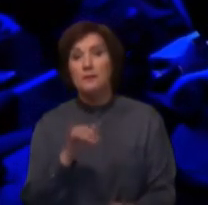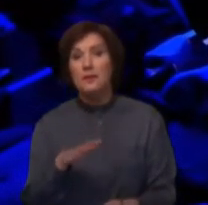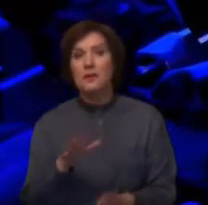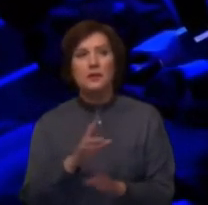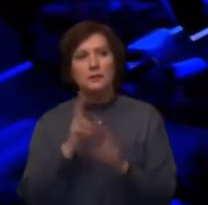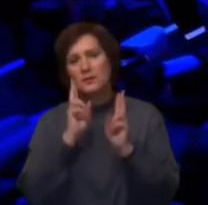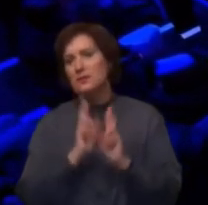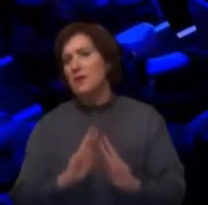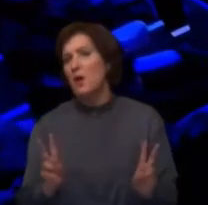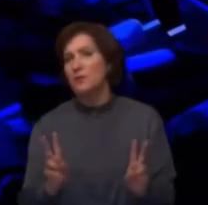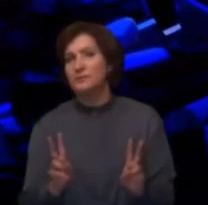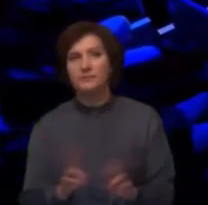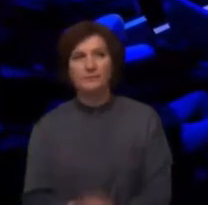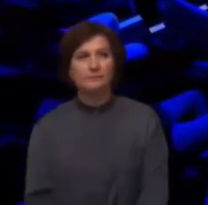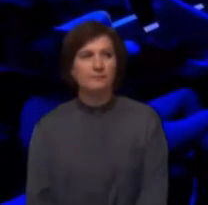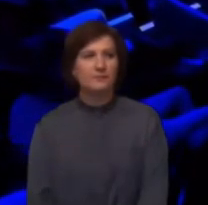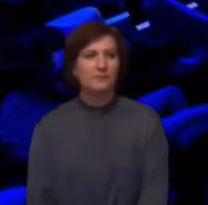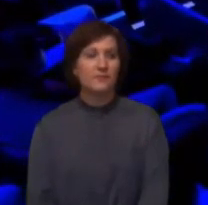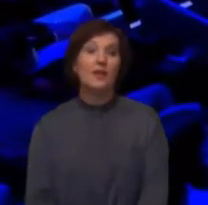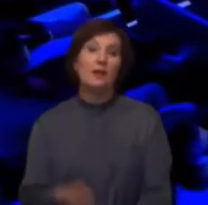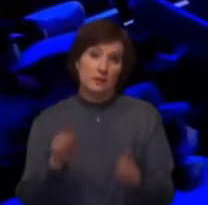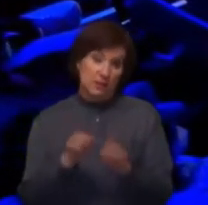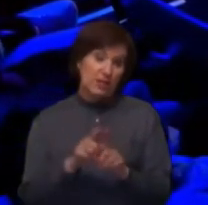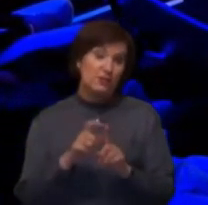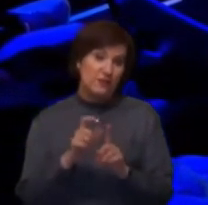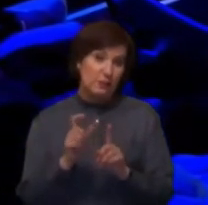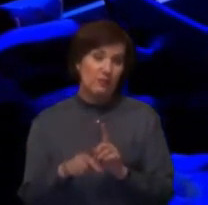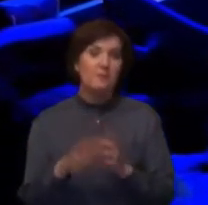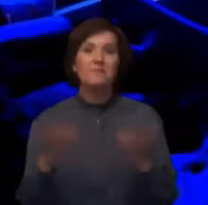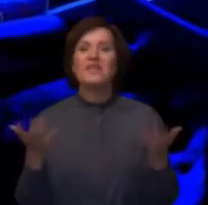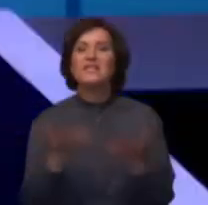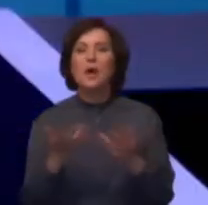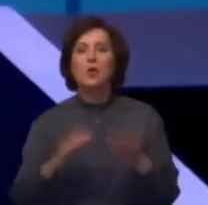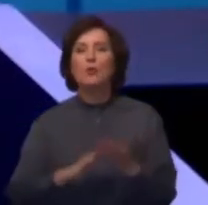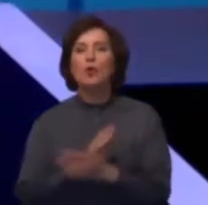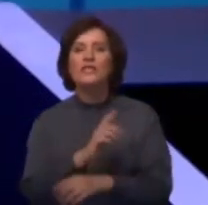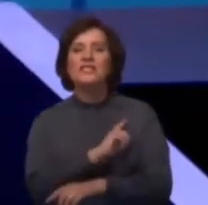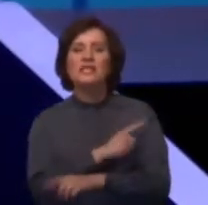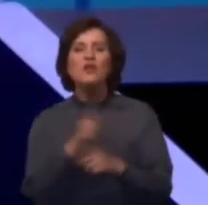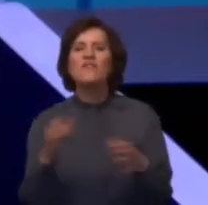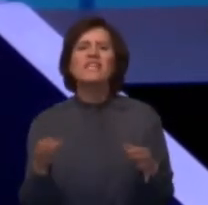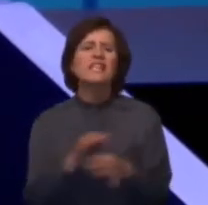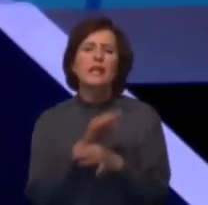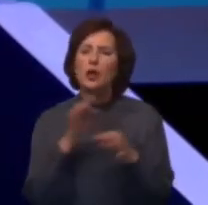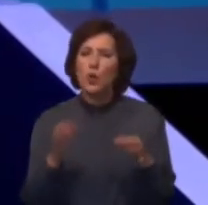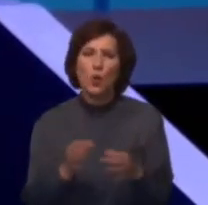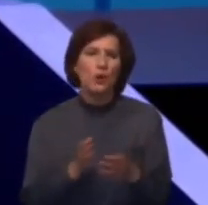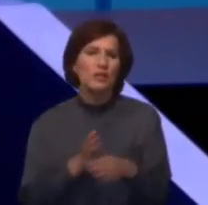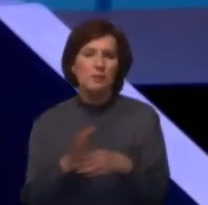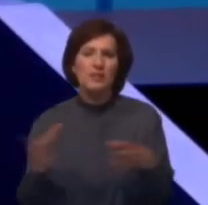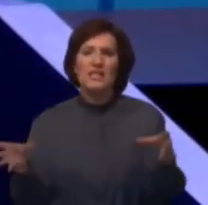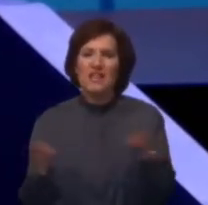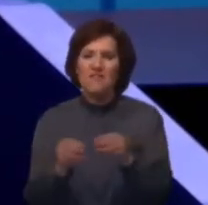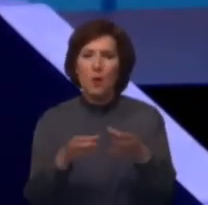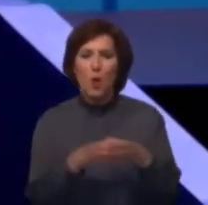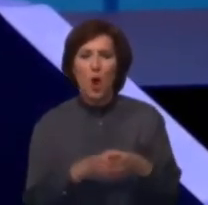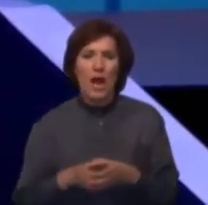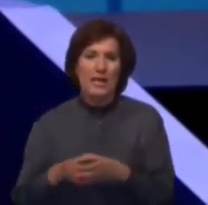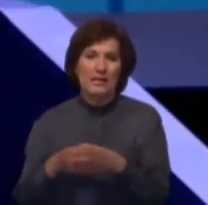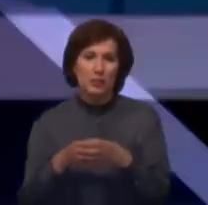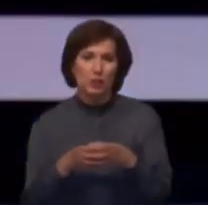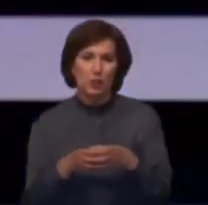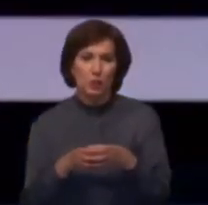Не знаю. Добре. Це теж відповідь. З якою політсилою ви ніколи не підете в коаліцію, Юрій